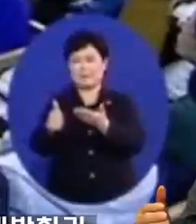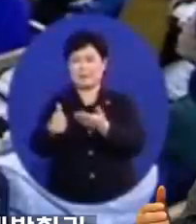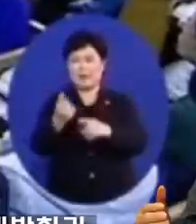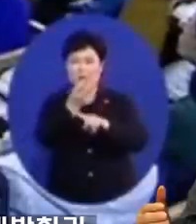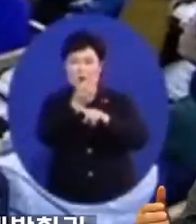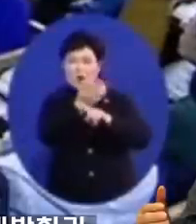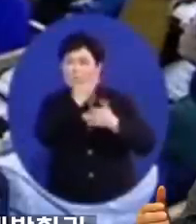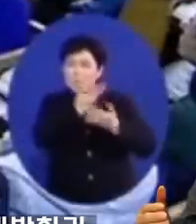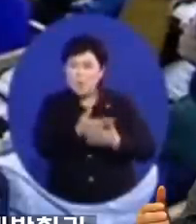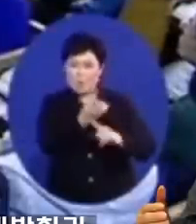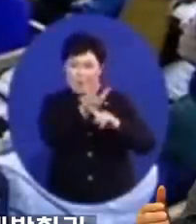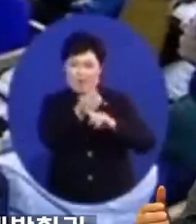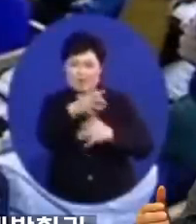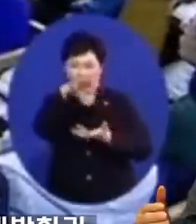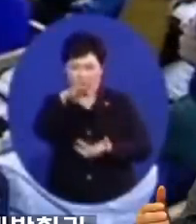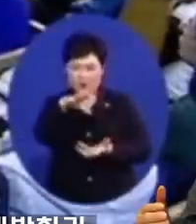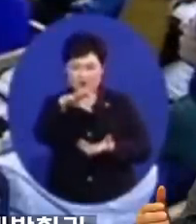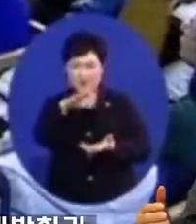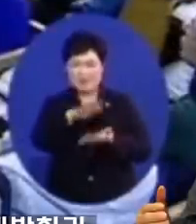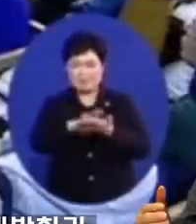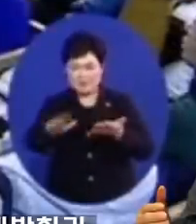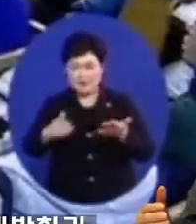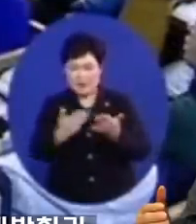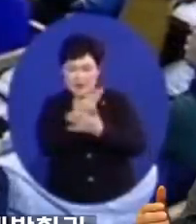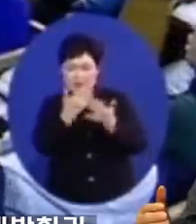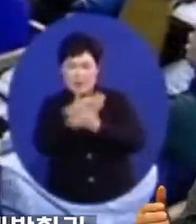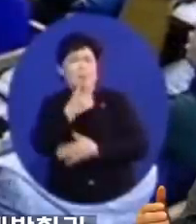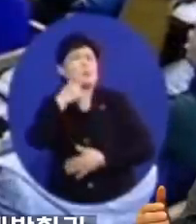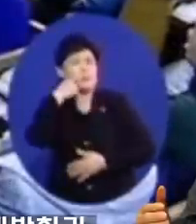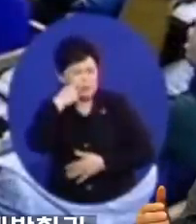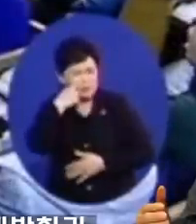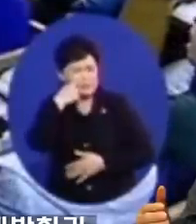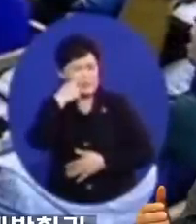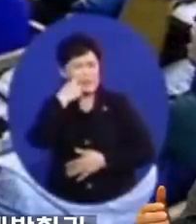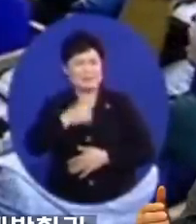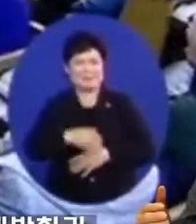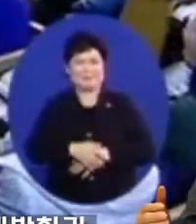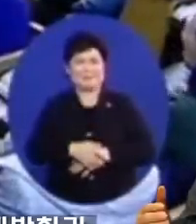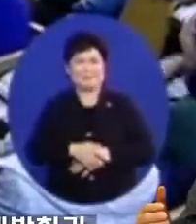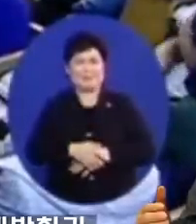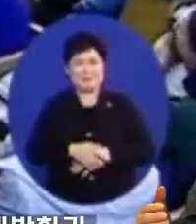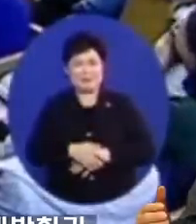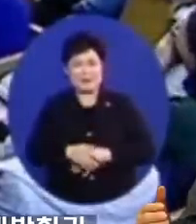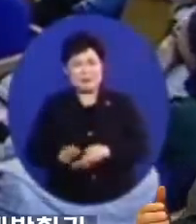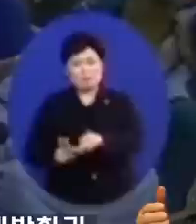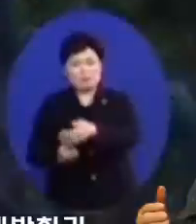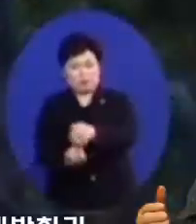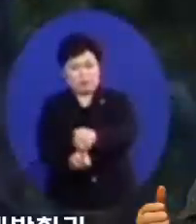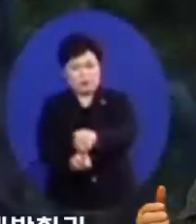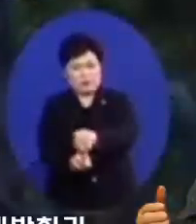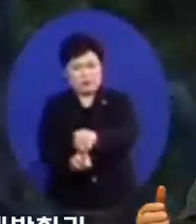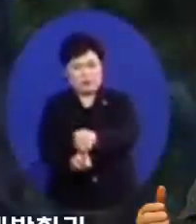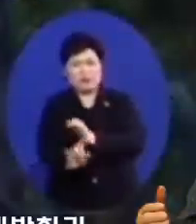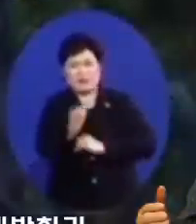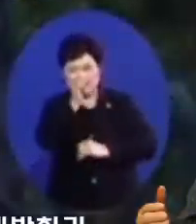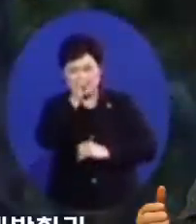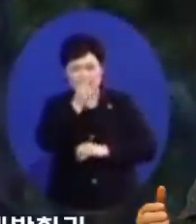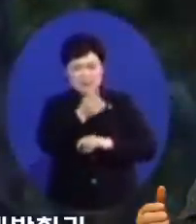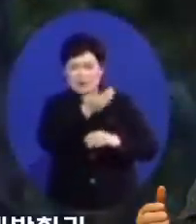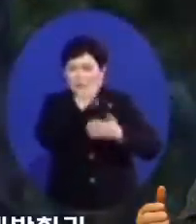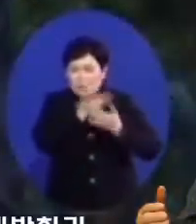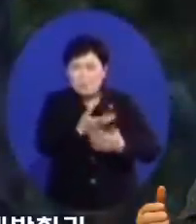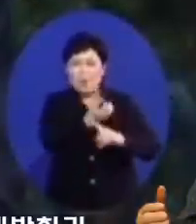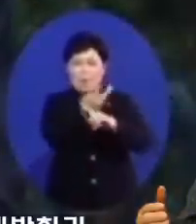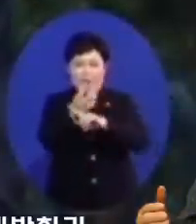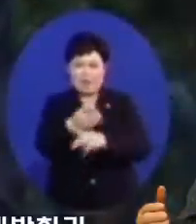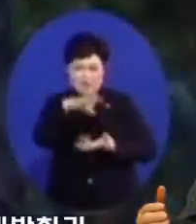덩어리다. 그러나 개발을 아직 못했습니다. 판붙여 있는 보배 덩어리예요. 이 보배